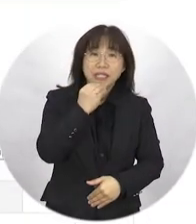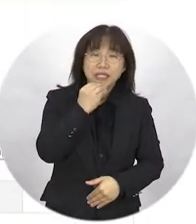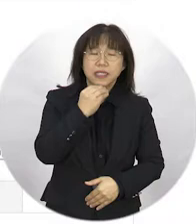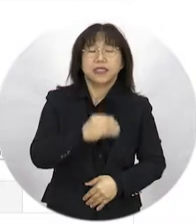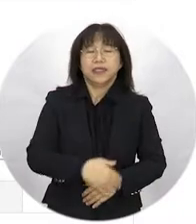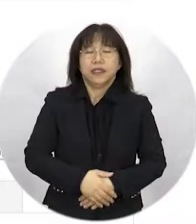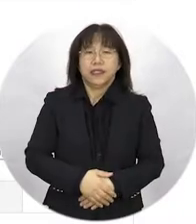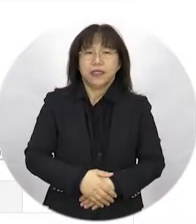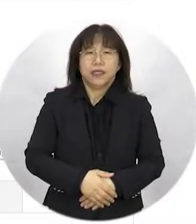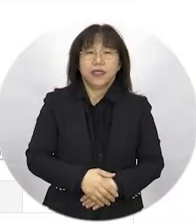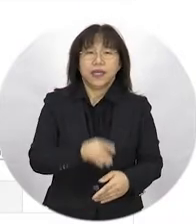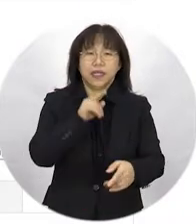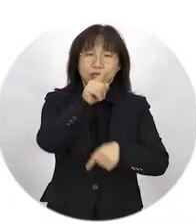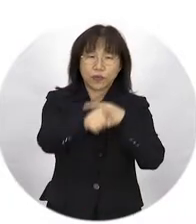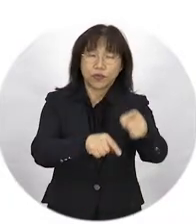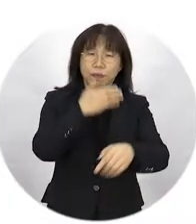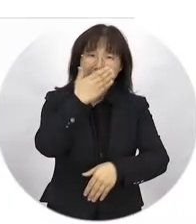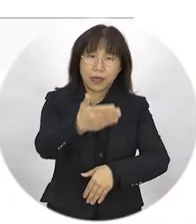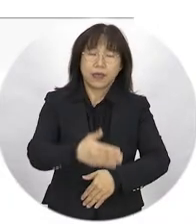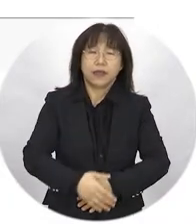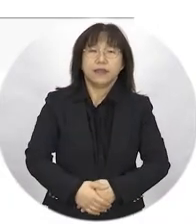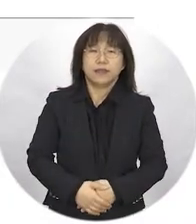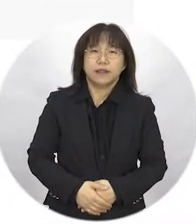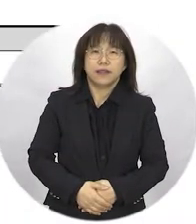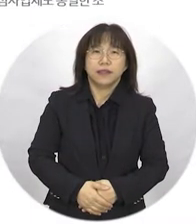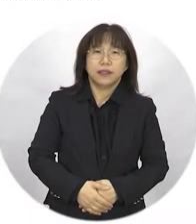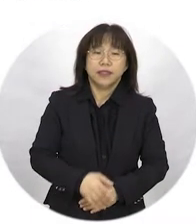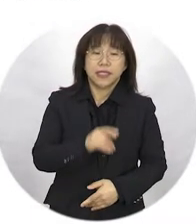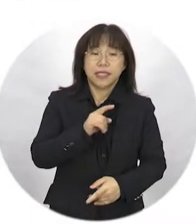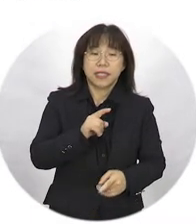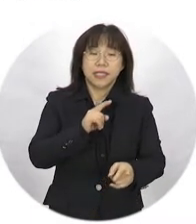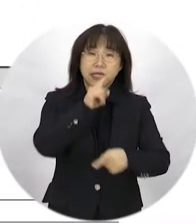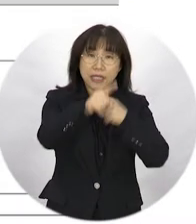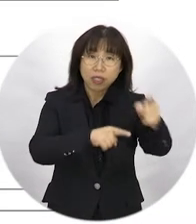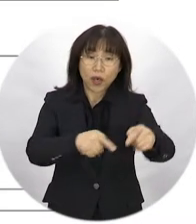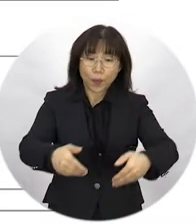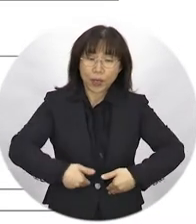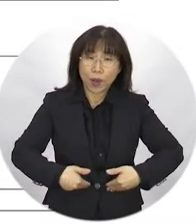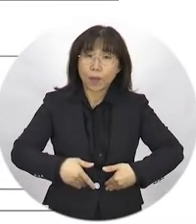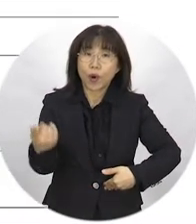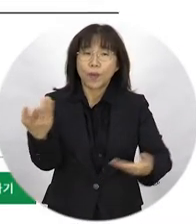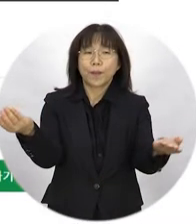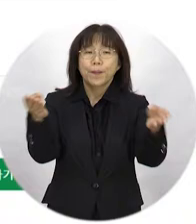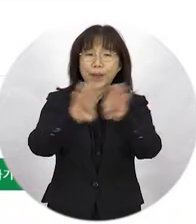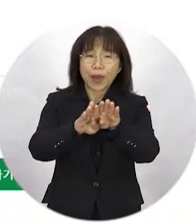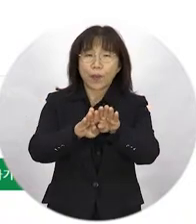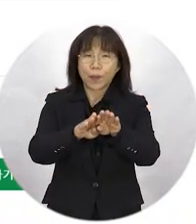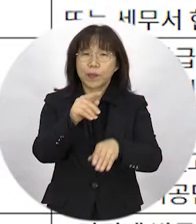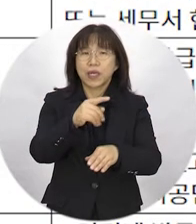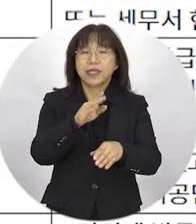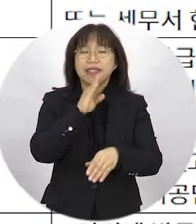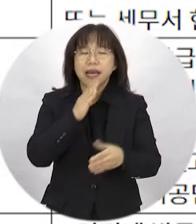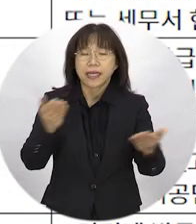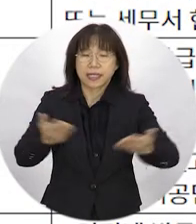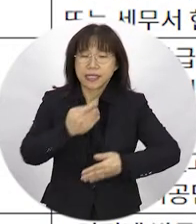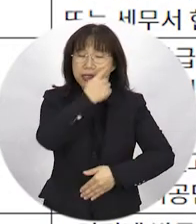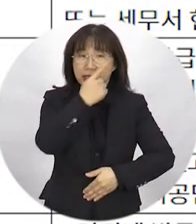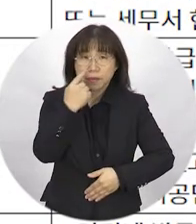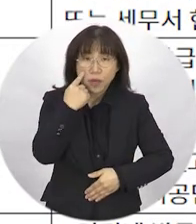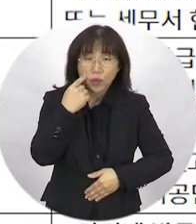소통과 참여 행사 접수 메뉴를 통해 신청하면 됩니다 신청에 필요한 서류는 폐업 사실 증명원